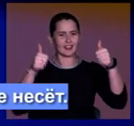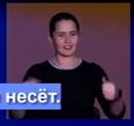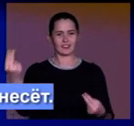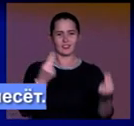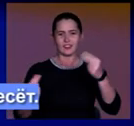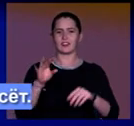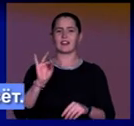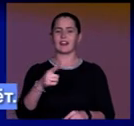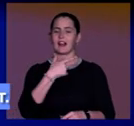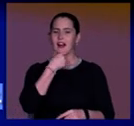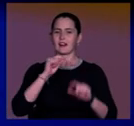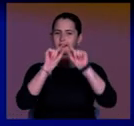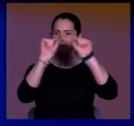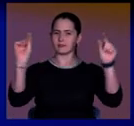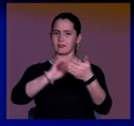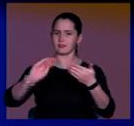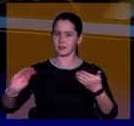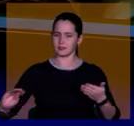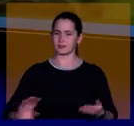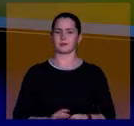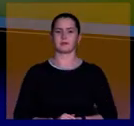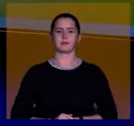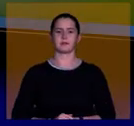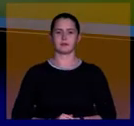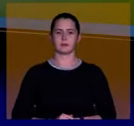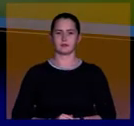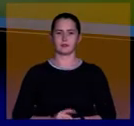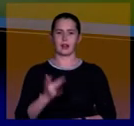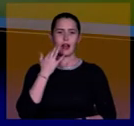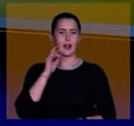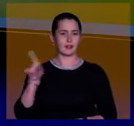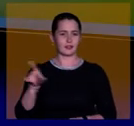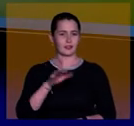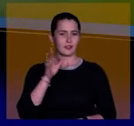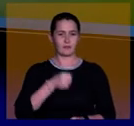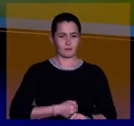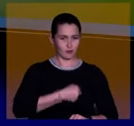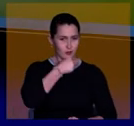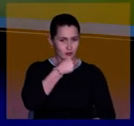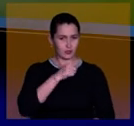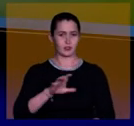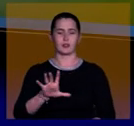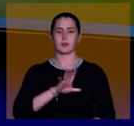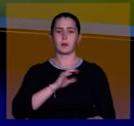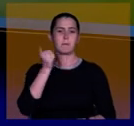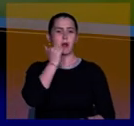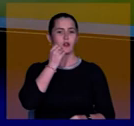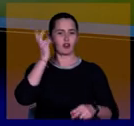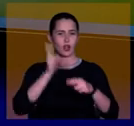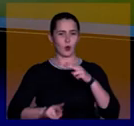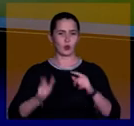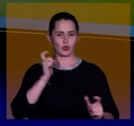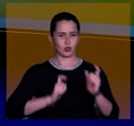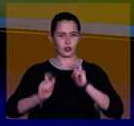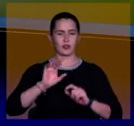красивым заголовком когда нина михайловна повзрослела она окончила московский университет